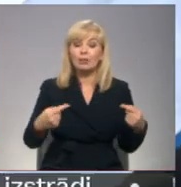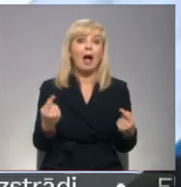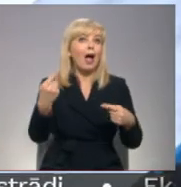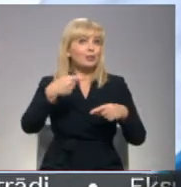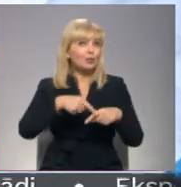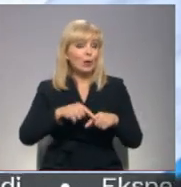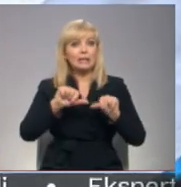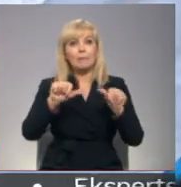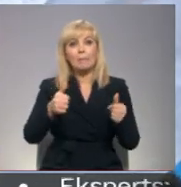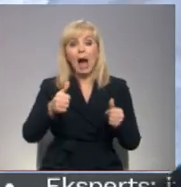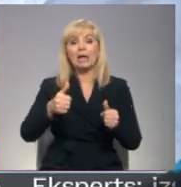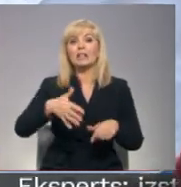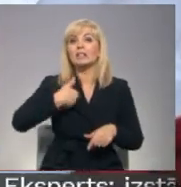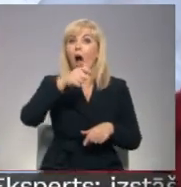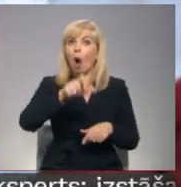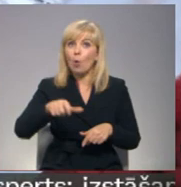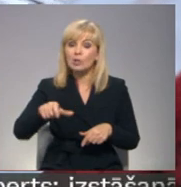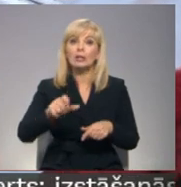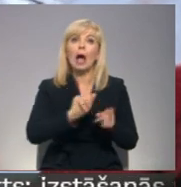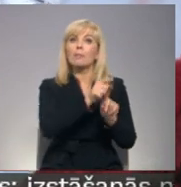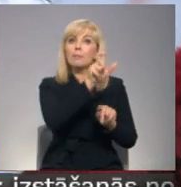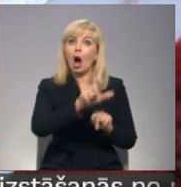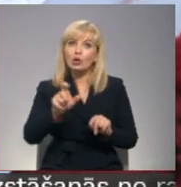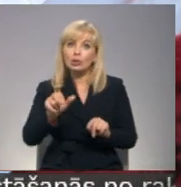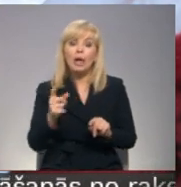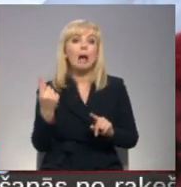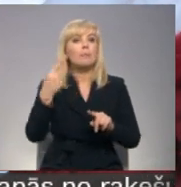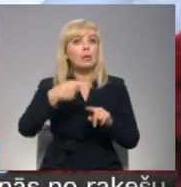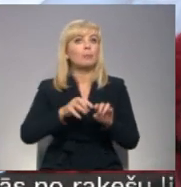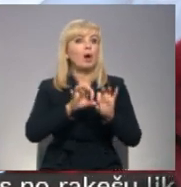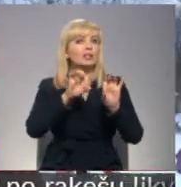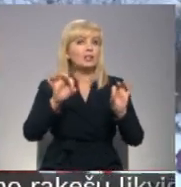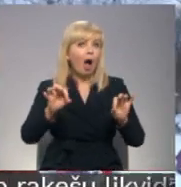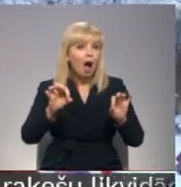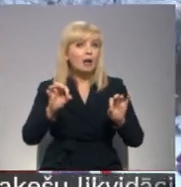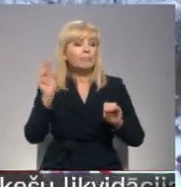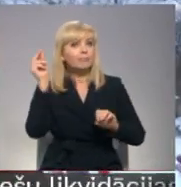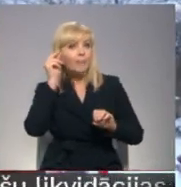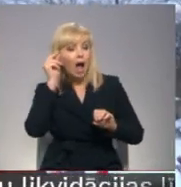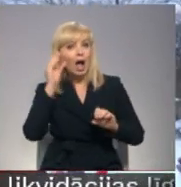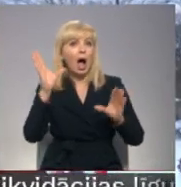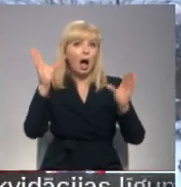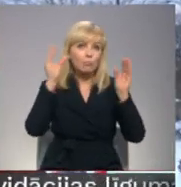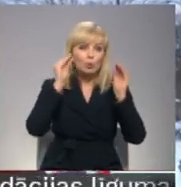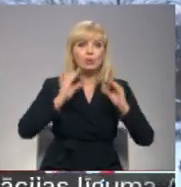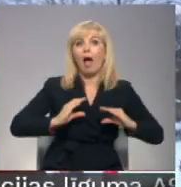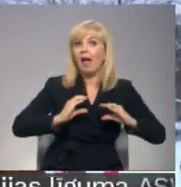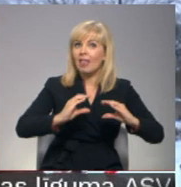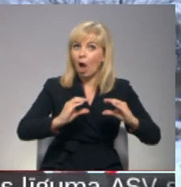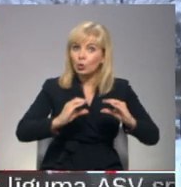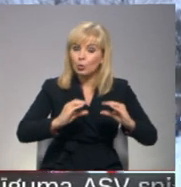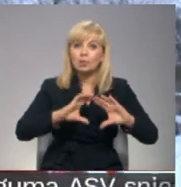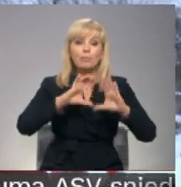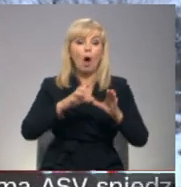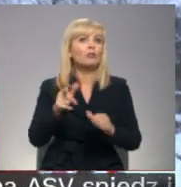mākslas skola audzēkņi, gan pasniedzēji kopīgs par pirmos soļus ledus pasaulē. Ļoti interesanti, ļoti forši. Ko